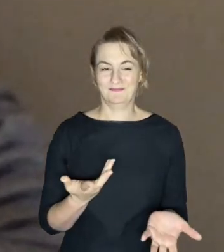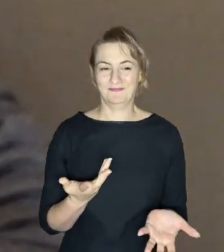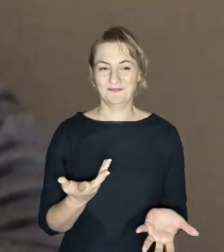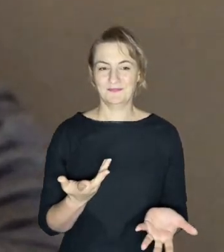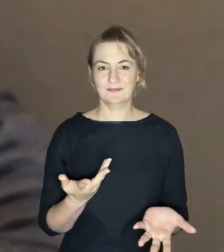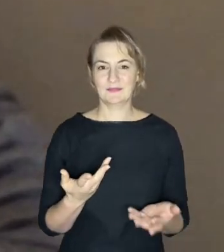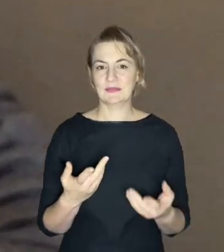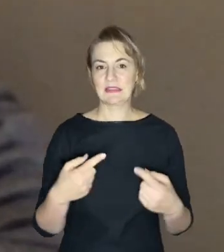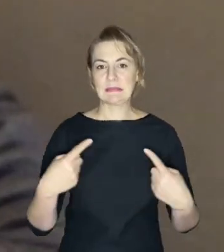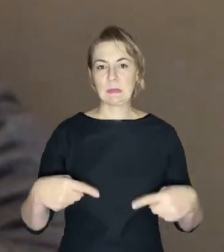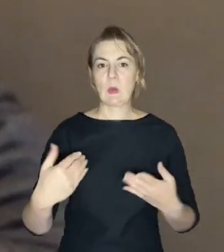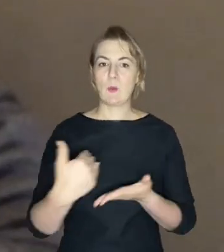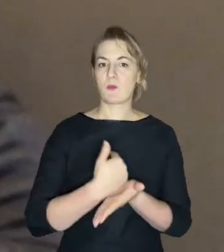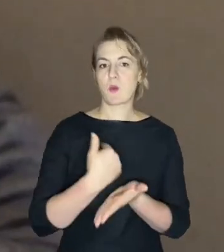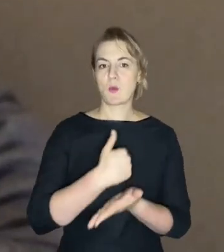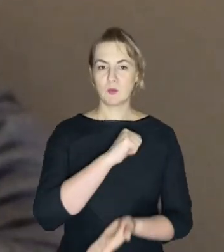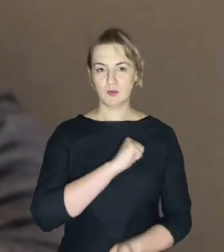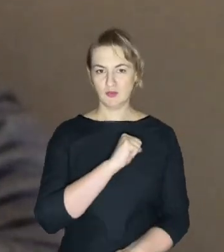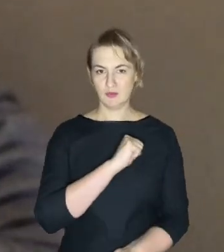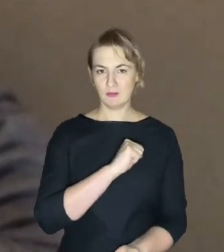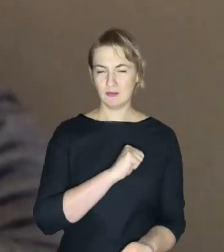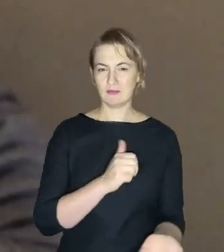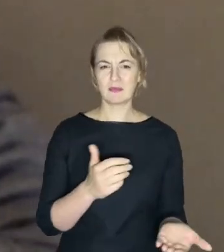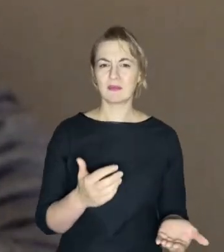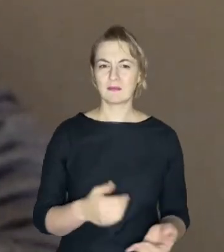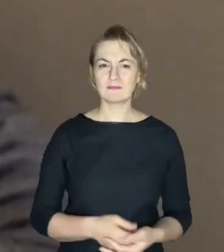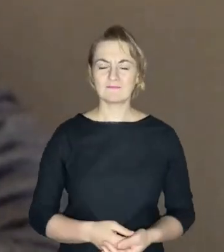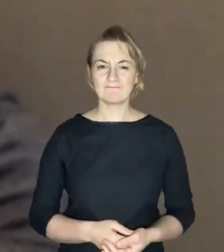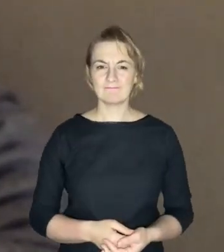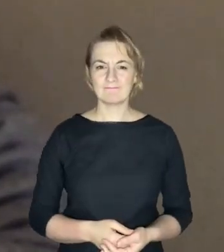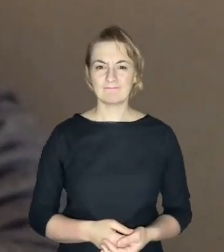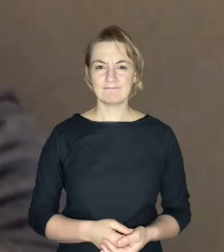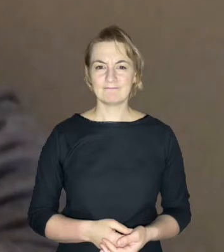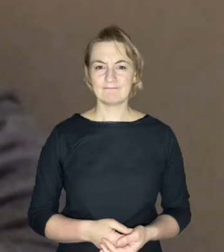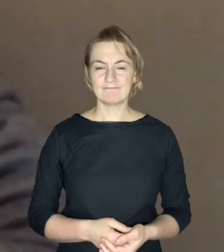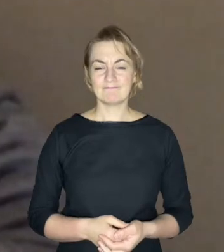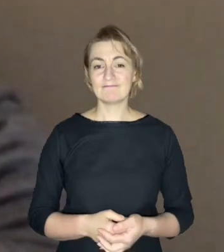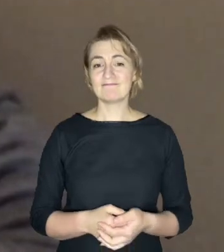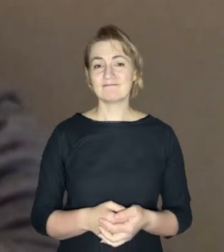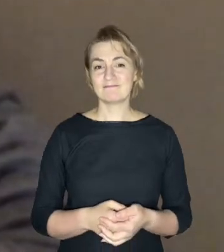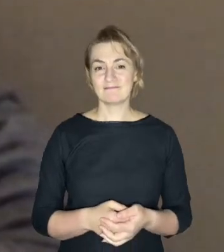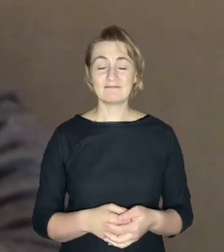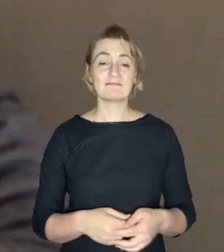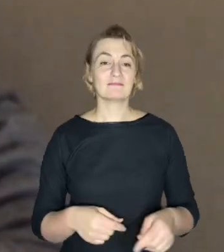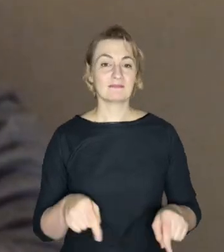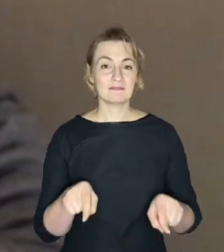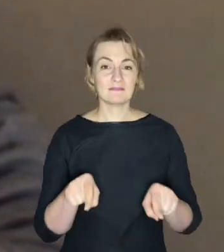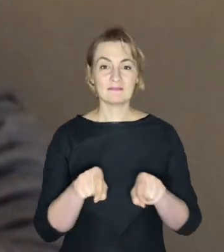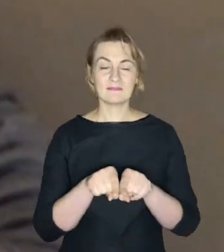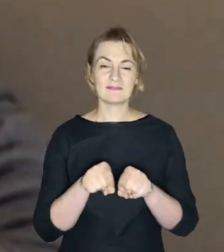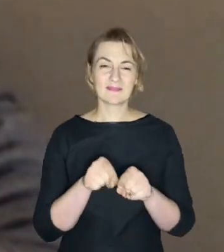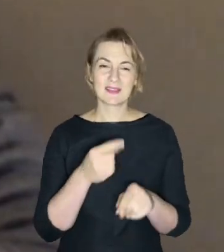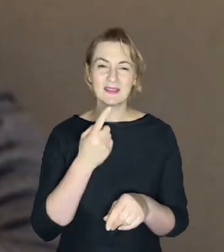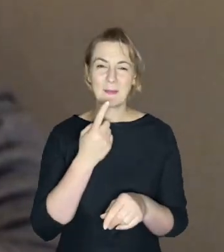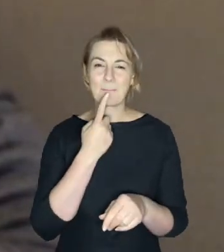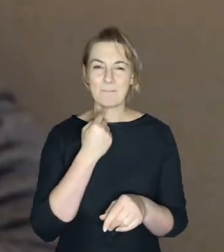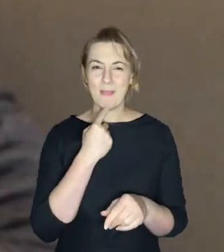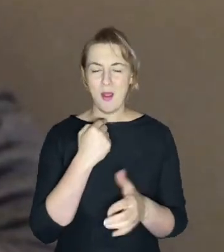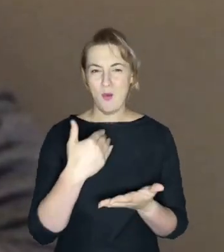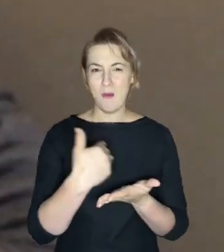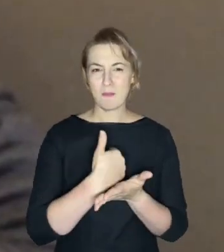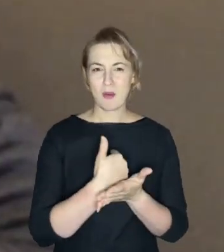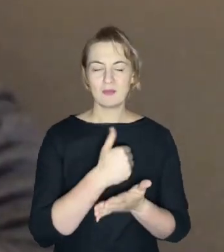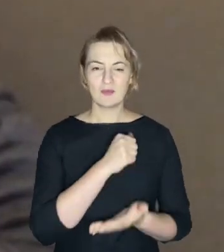nie pomogli. Albo przynajmniej nie pomogliśmy sobie w dostatecznym stopniu i